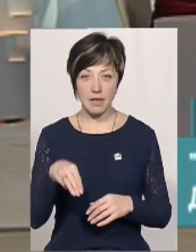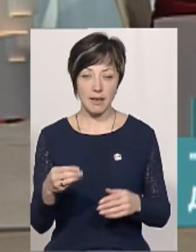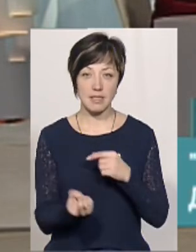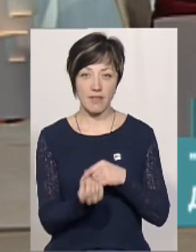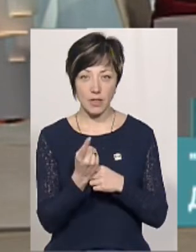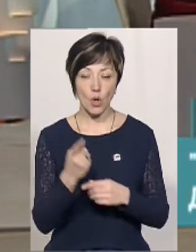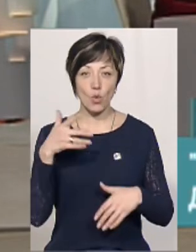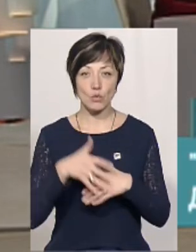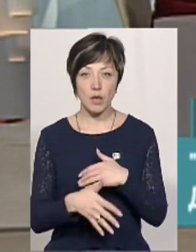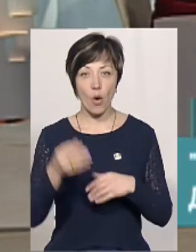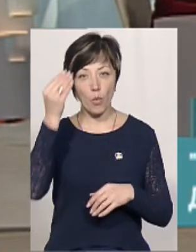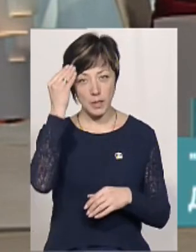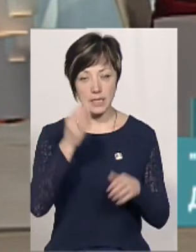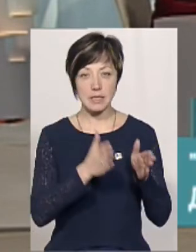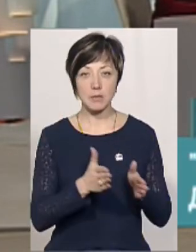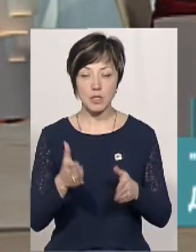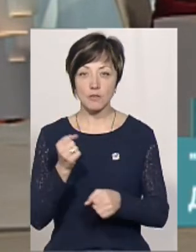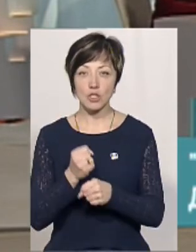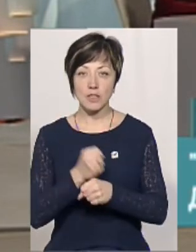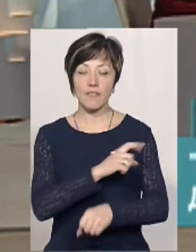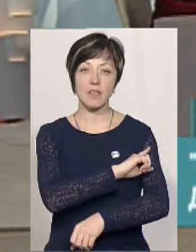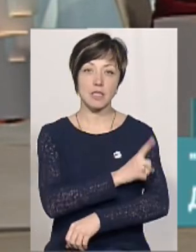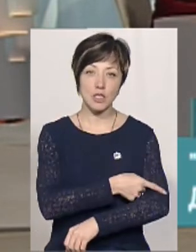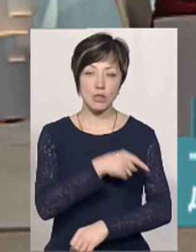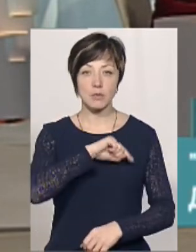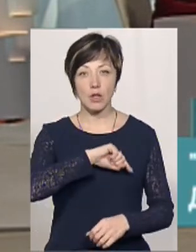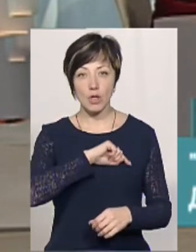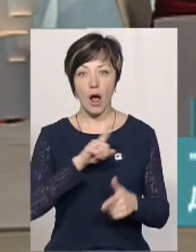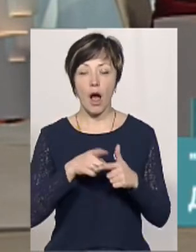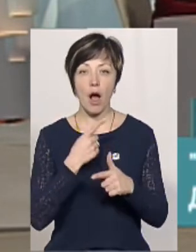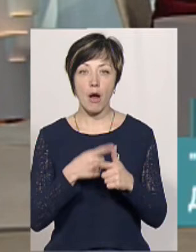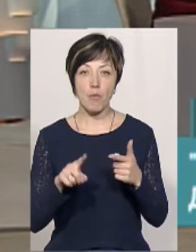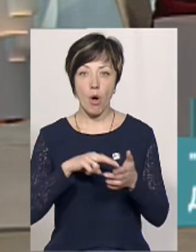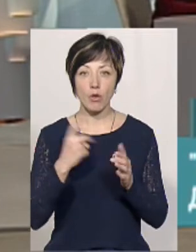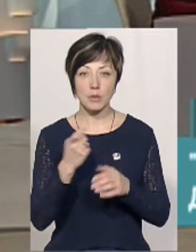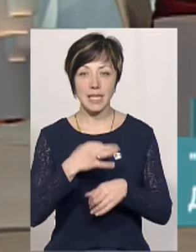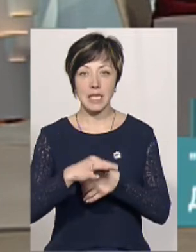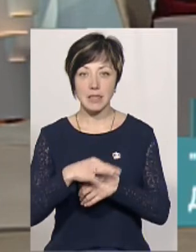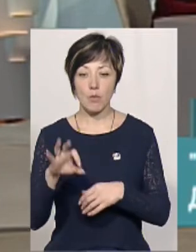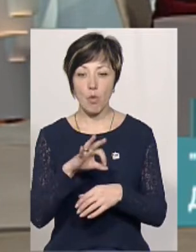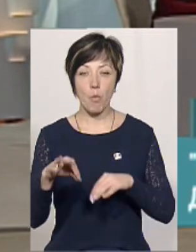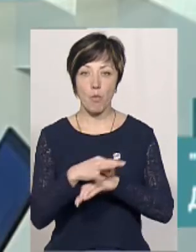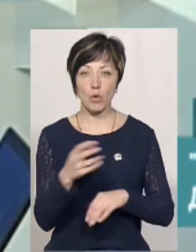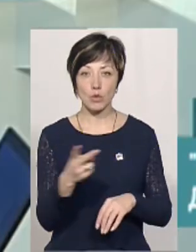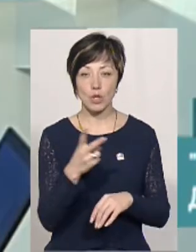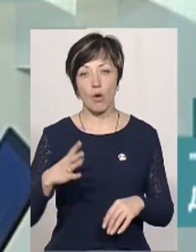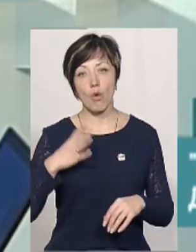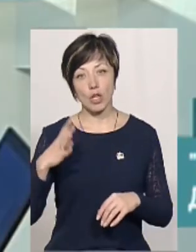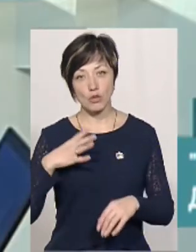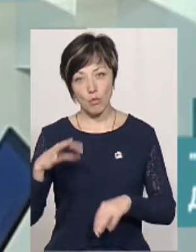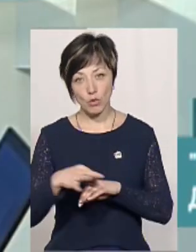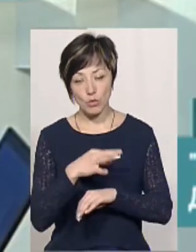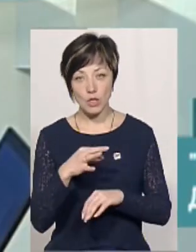з'явилася, розуміють умисне систематичне вчинення фізичного, психологічного або економічного насильства щодо подружжя чи колишнього